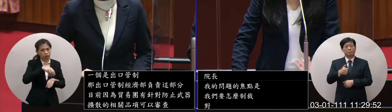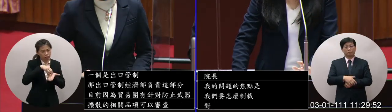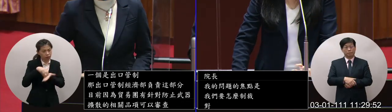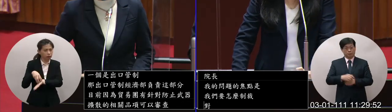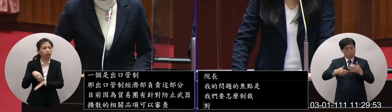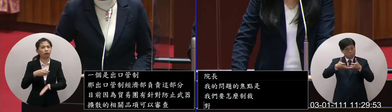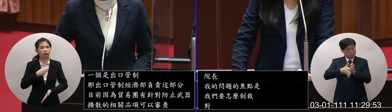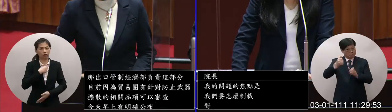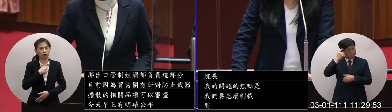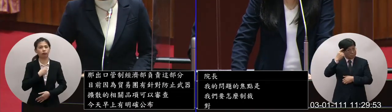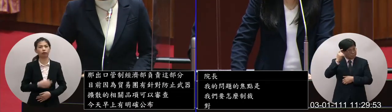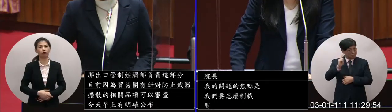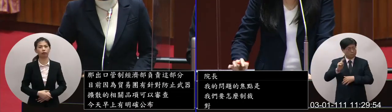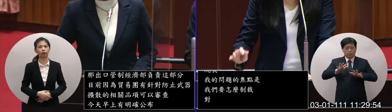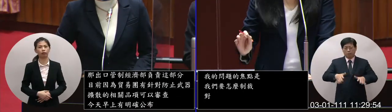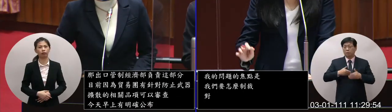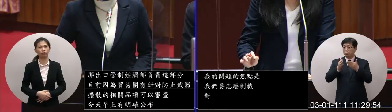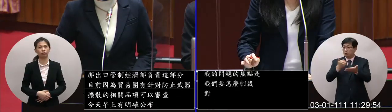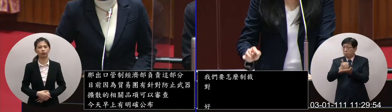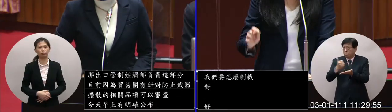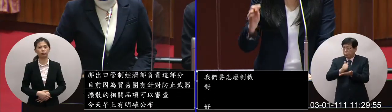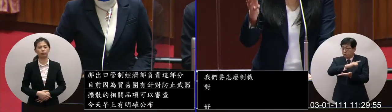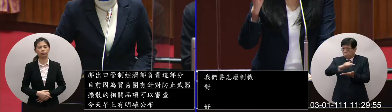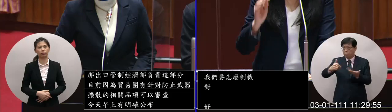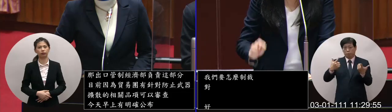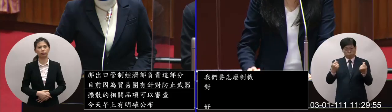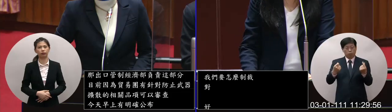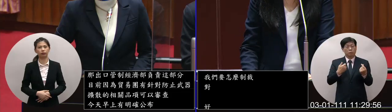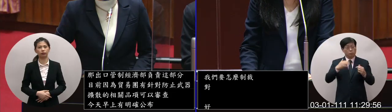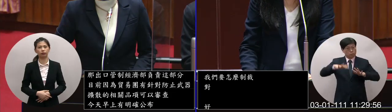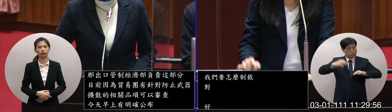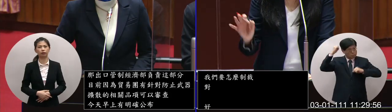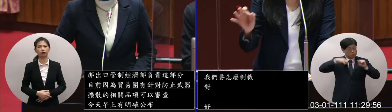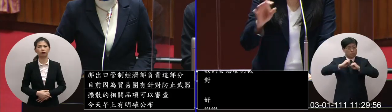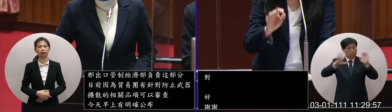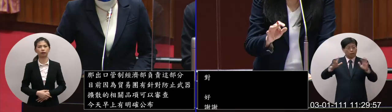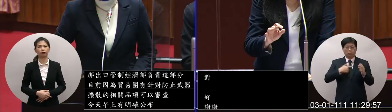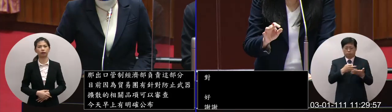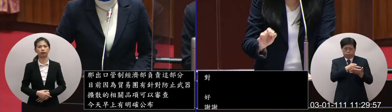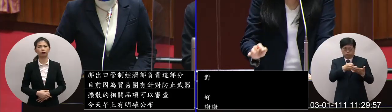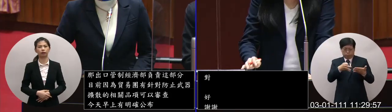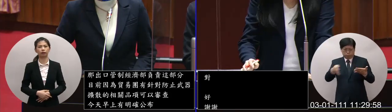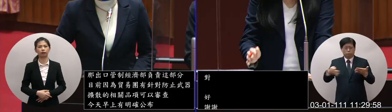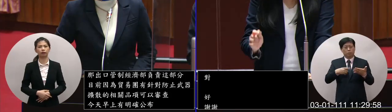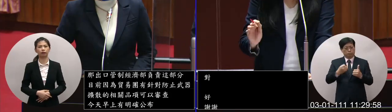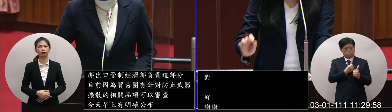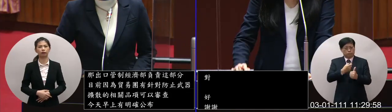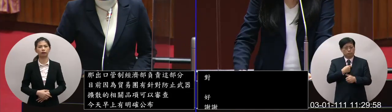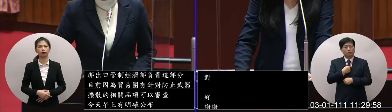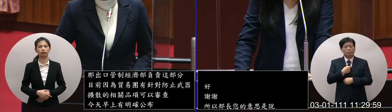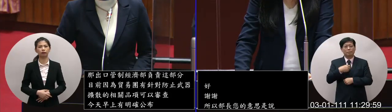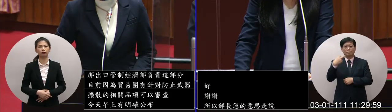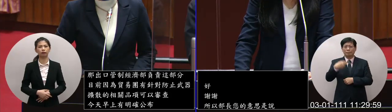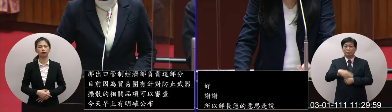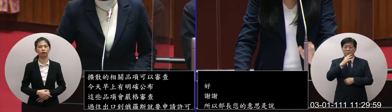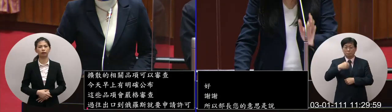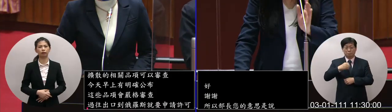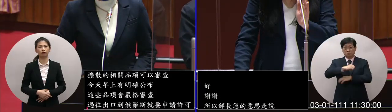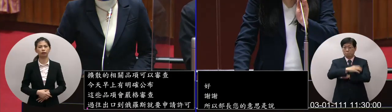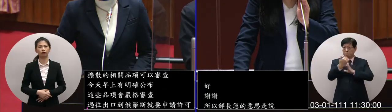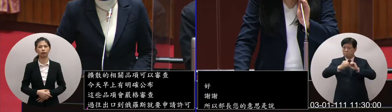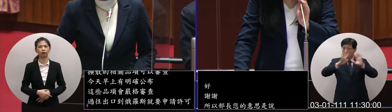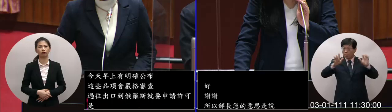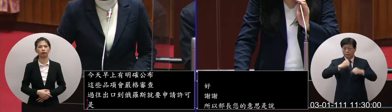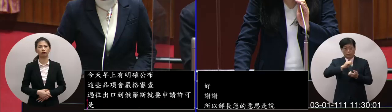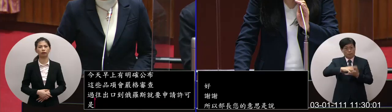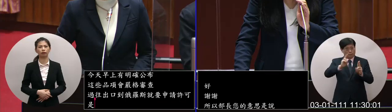所以部长，您的意思是说，我们现在针对出口的品项，我们刚今天早上也有公布了具体哪一些品项嘛？ 是。 那根据媒体报道，台